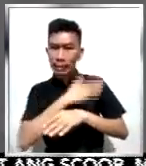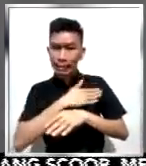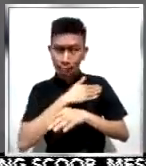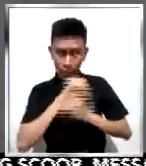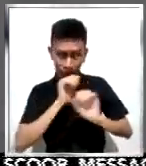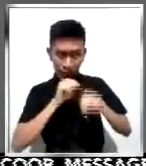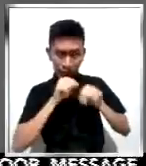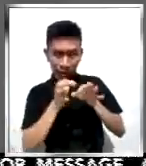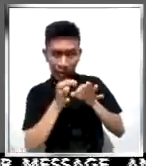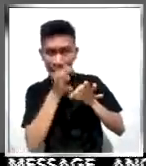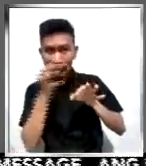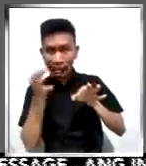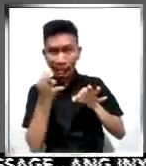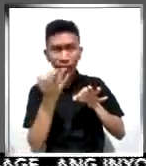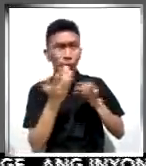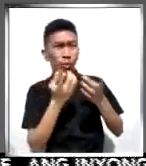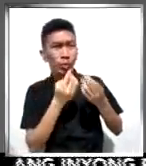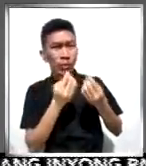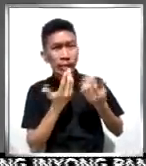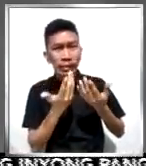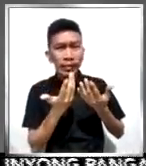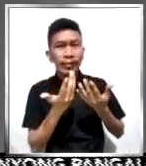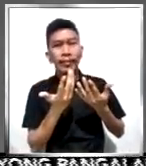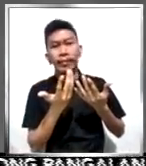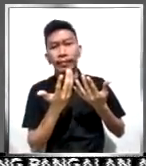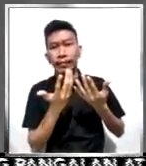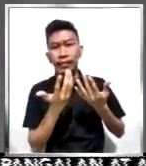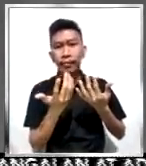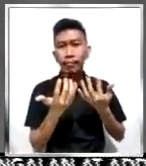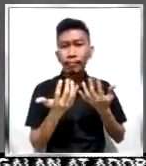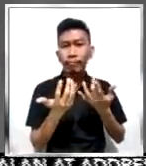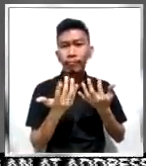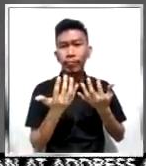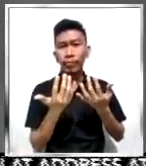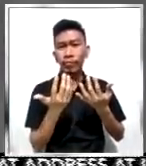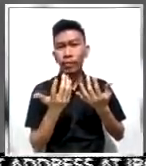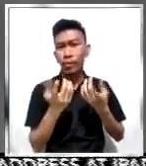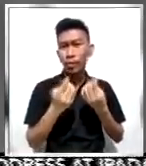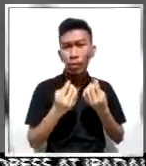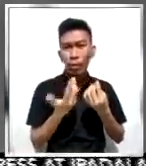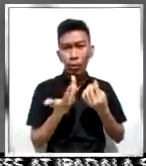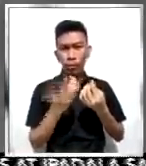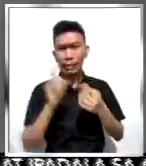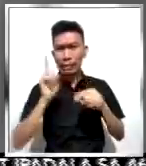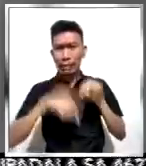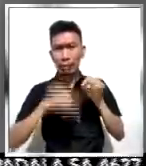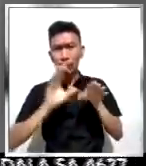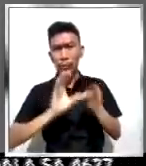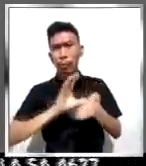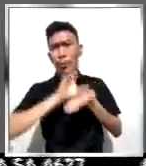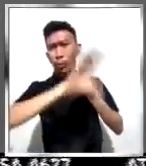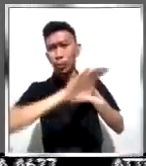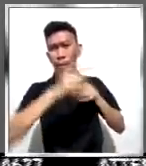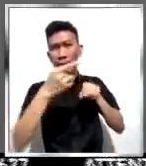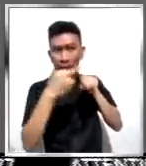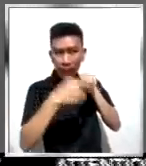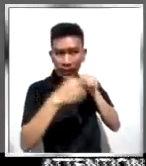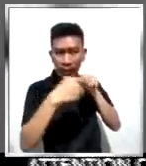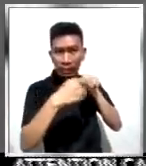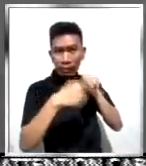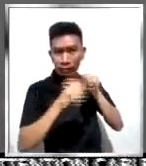para hindi naman yung isang butuhang bayad. Kasi nga mahirap, nahihirapan ako kasi